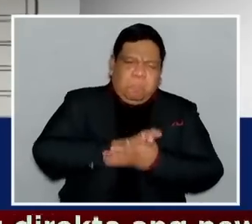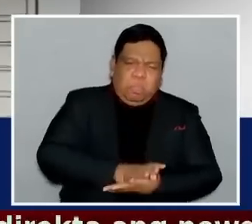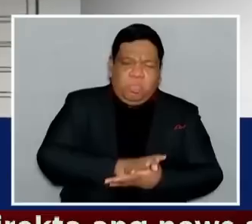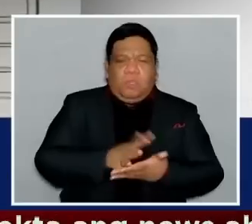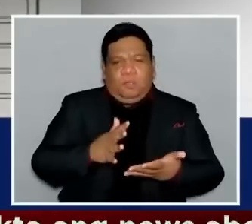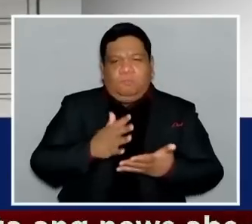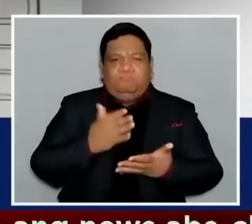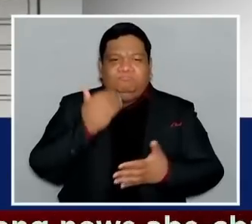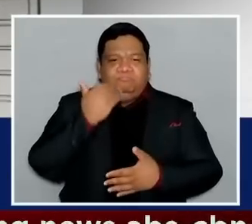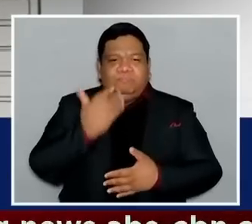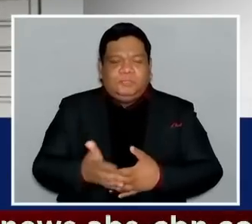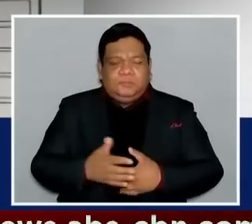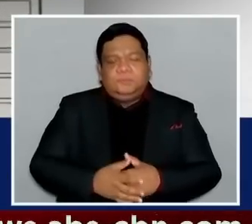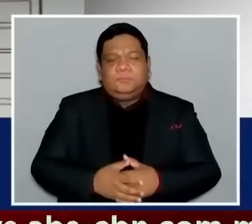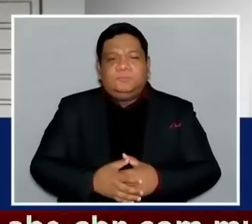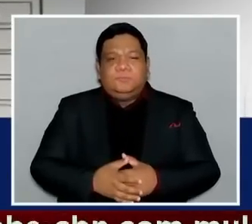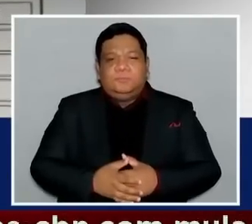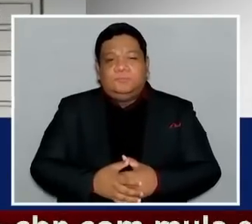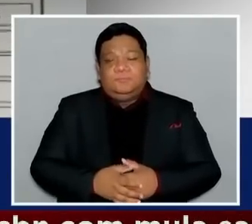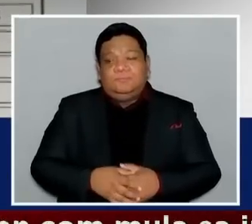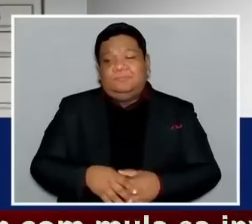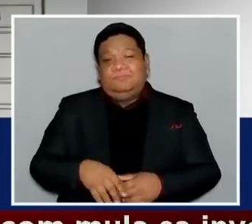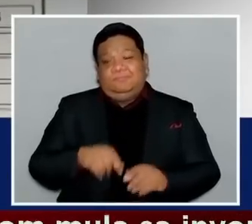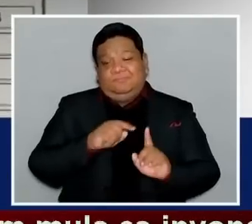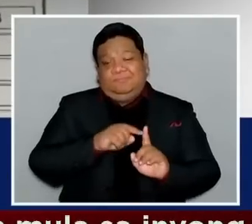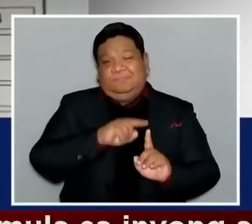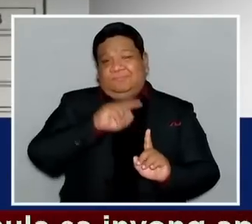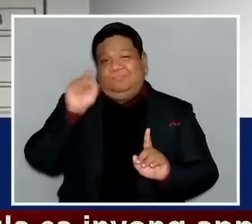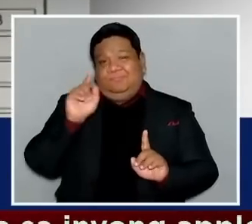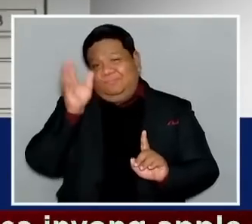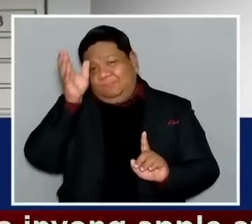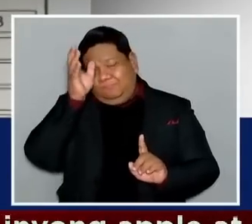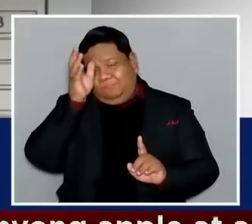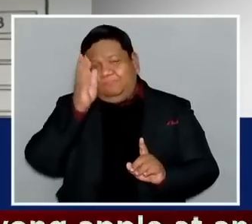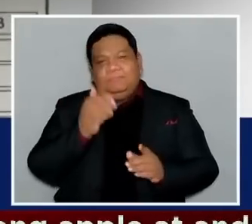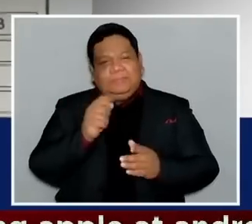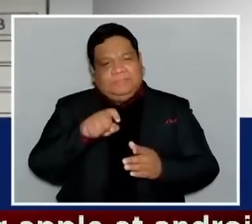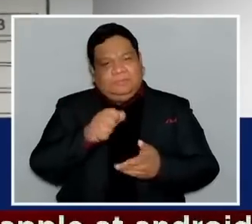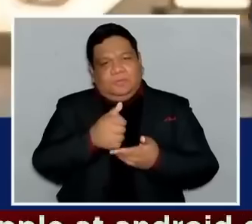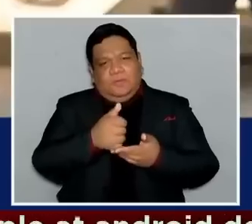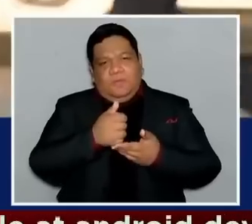Nananawagan naman si Tatay William ng tulong para sa gastusin.